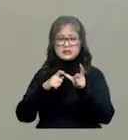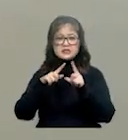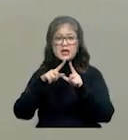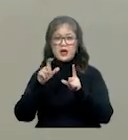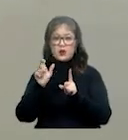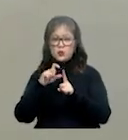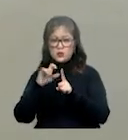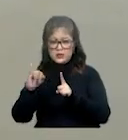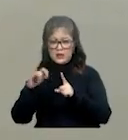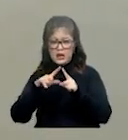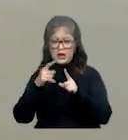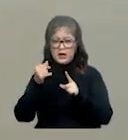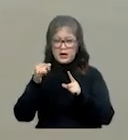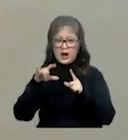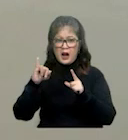karena itu maka